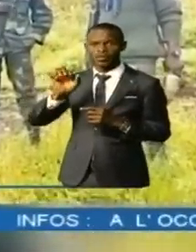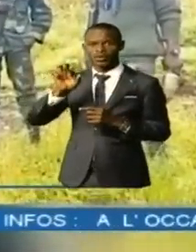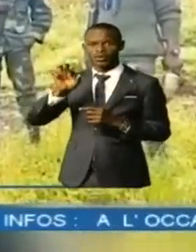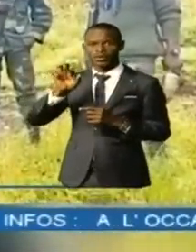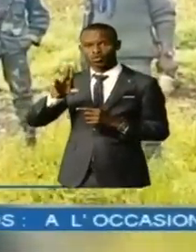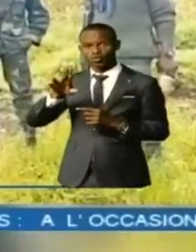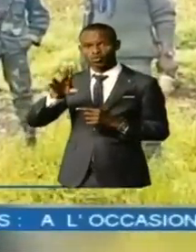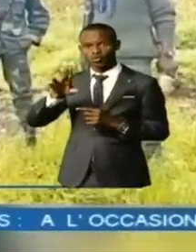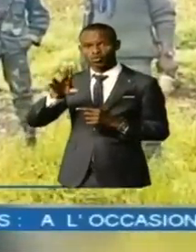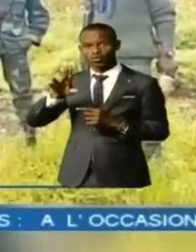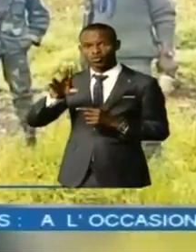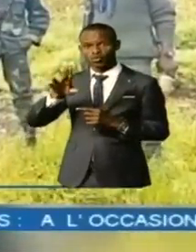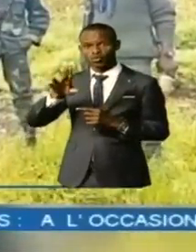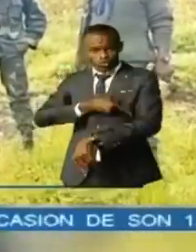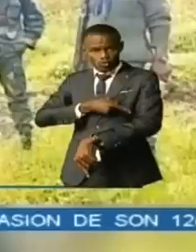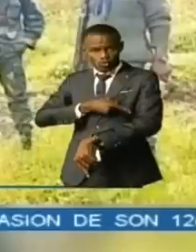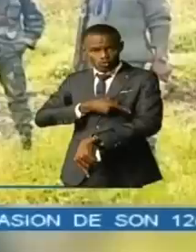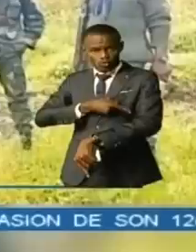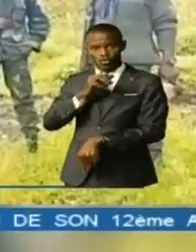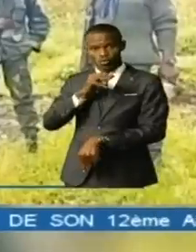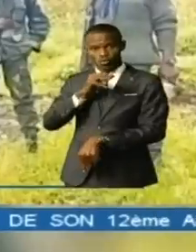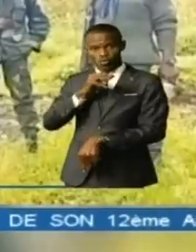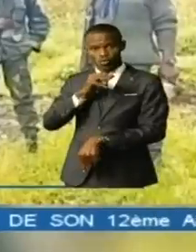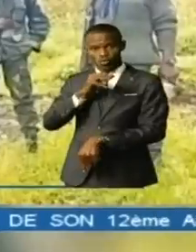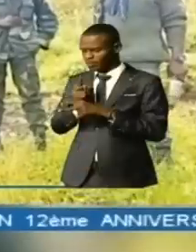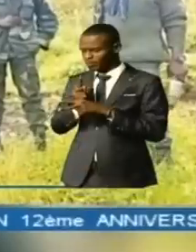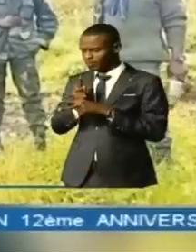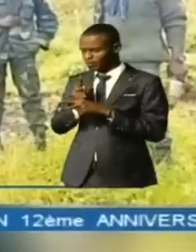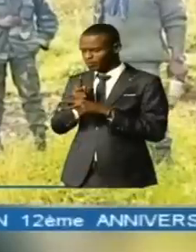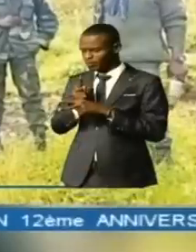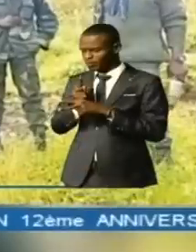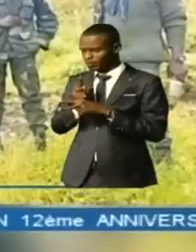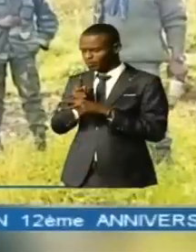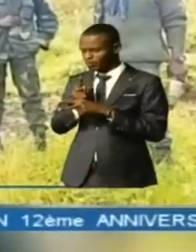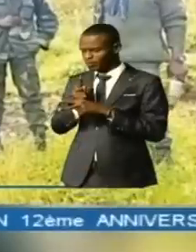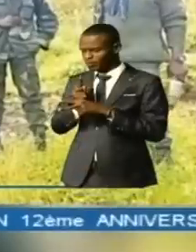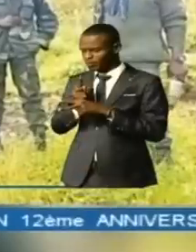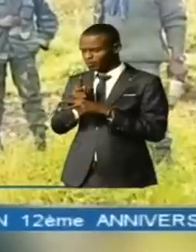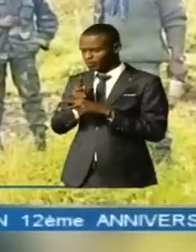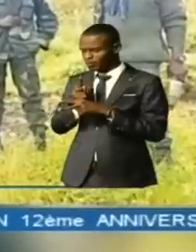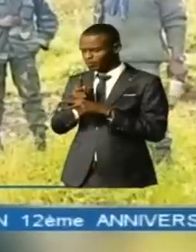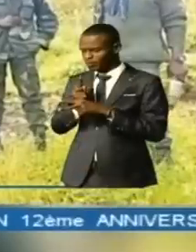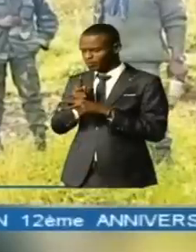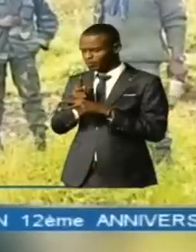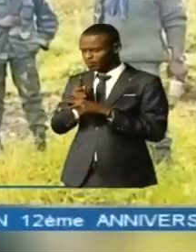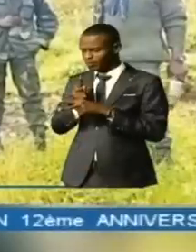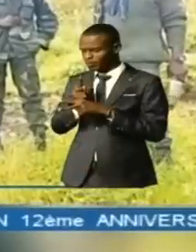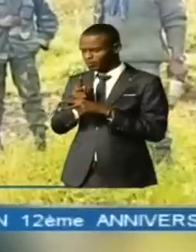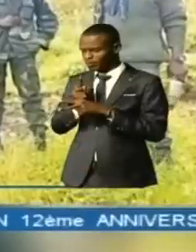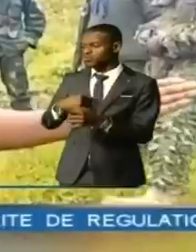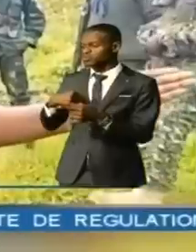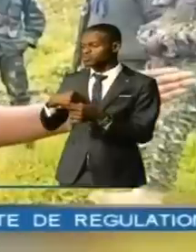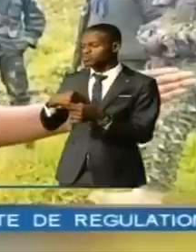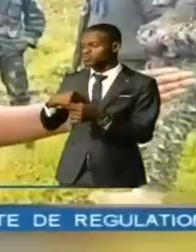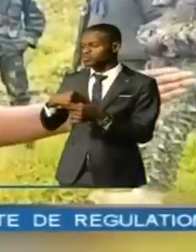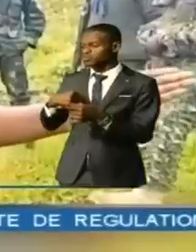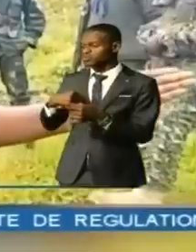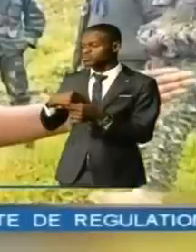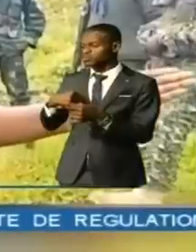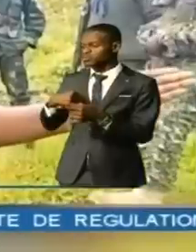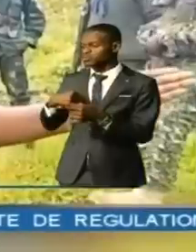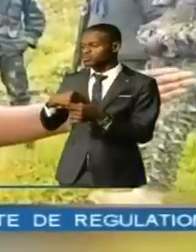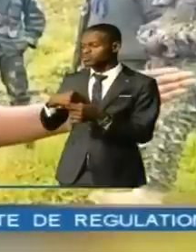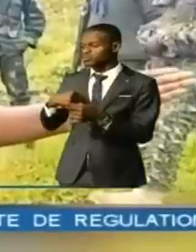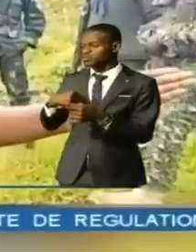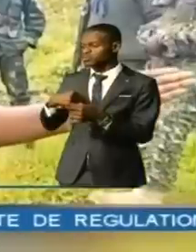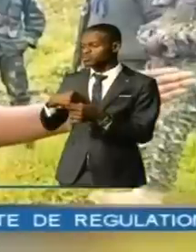sous l'inspection du général des brigades Chikotitambo et de la garde de l'Ontario. Et une autre qui est partie de Rutshuru jusqu'à cette